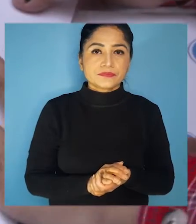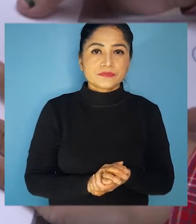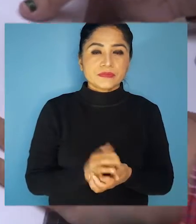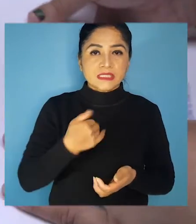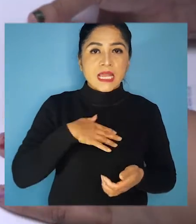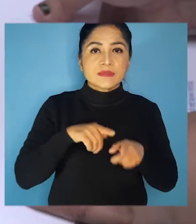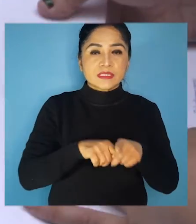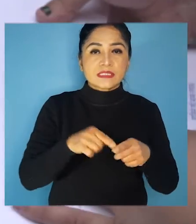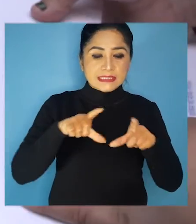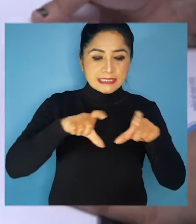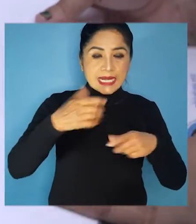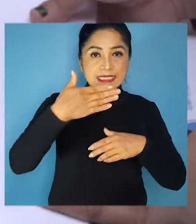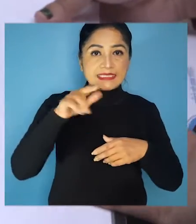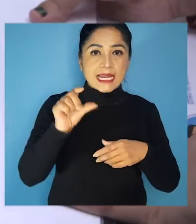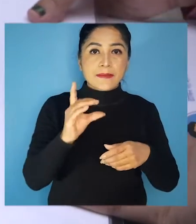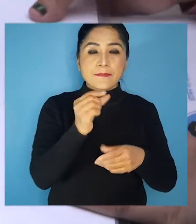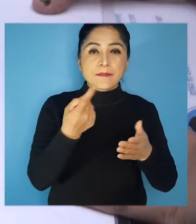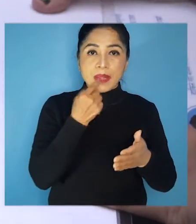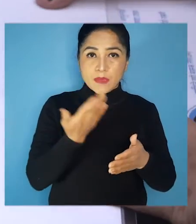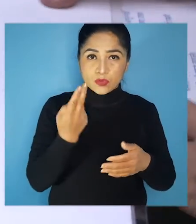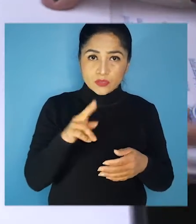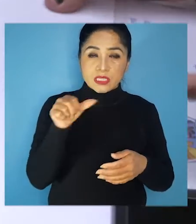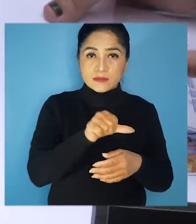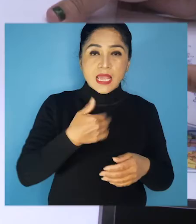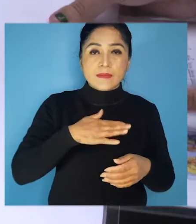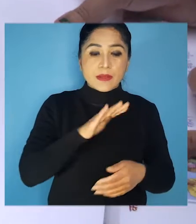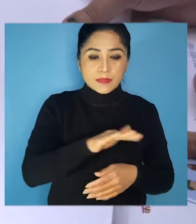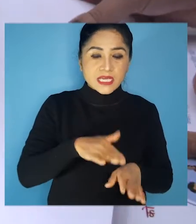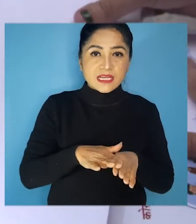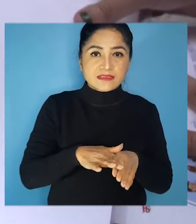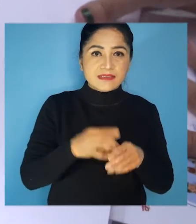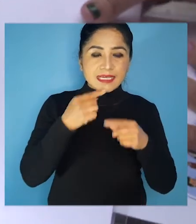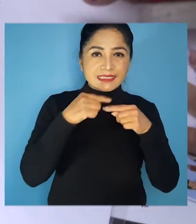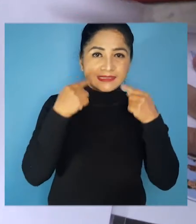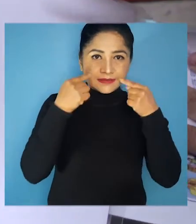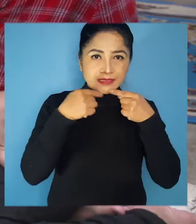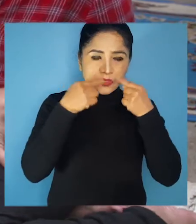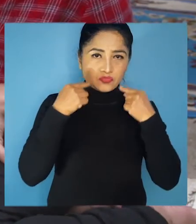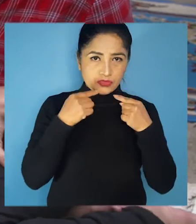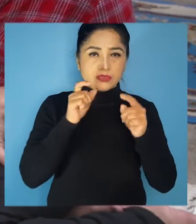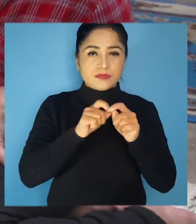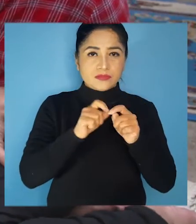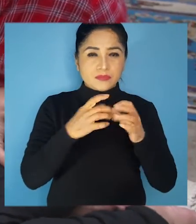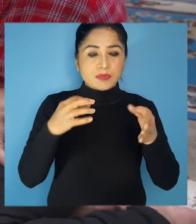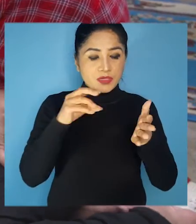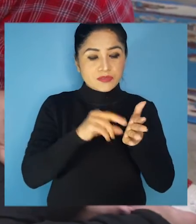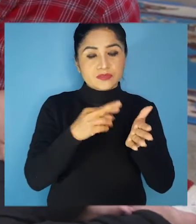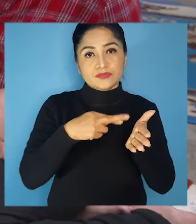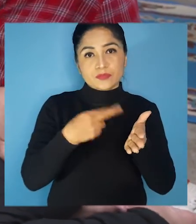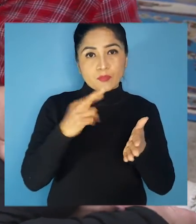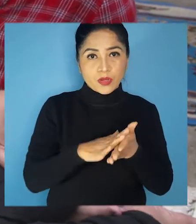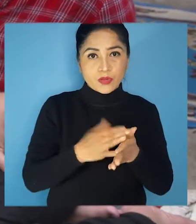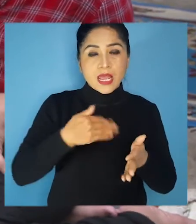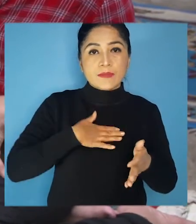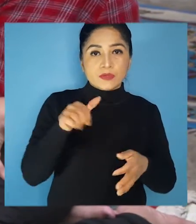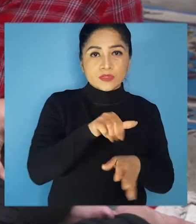अनि हामीसँग चार्ट पेपर पनि थियो, त्यसमा हामीले बच्चालाई इमोजी चित्र सुखी दुखी झल्काउने बनाउन लगायौँ,